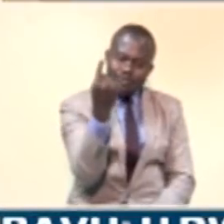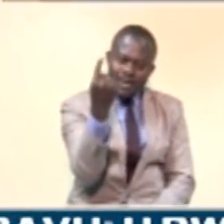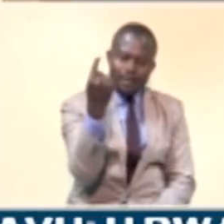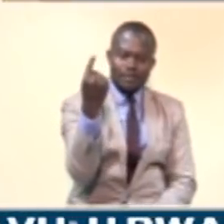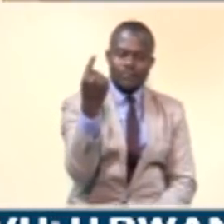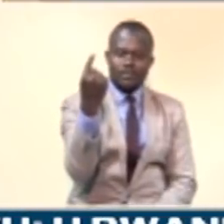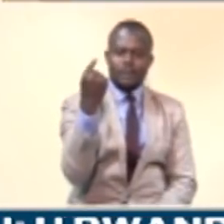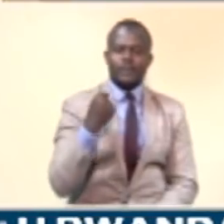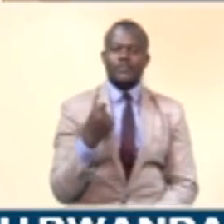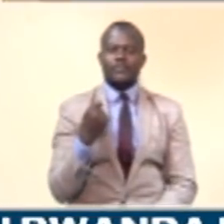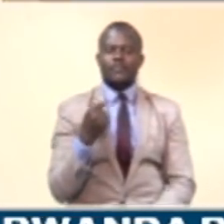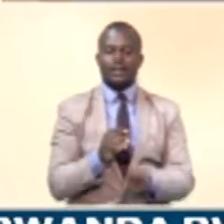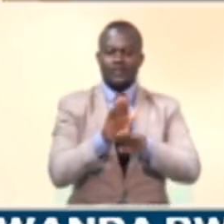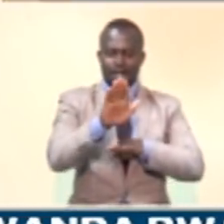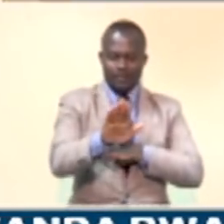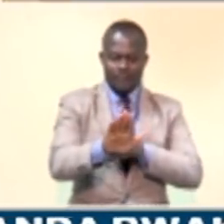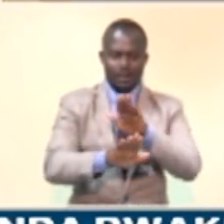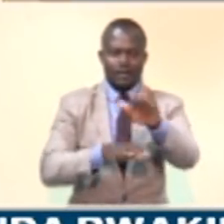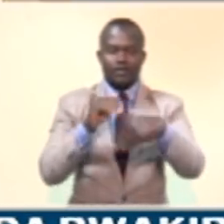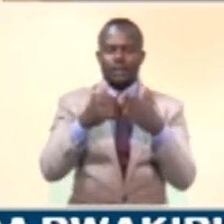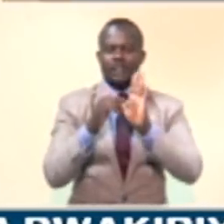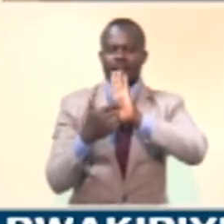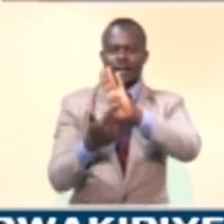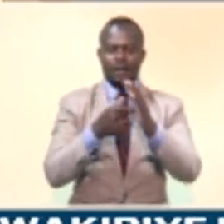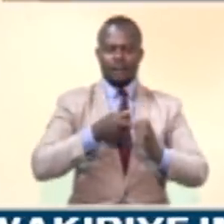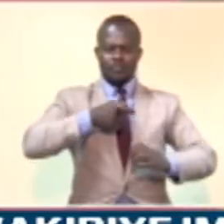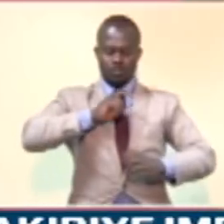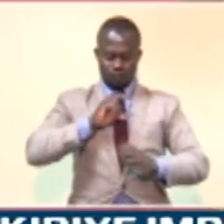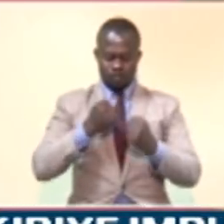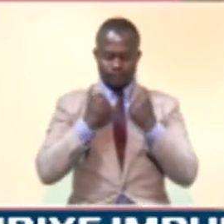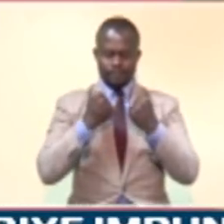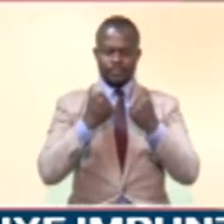Perezida Kagame ngo asanga intambwe Perezida Macron yateye igaragaza ubutwari bukomeye.